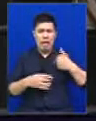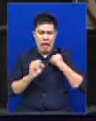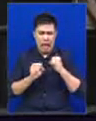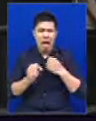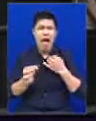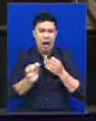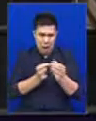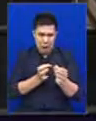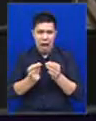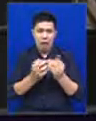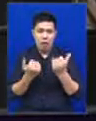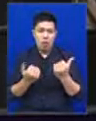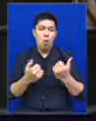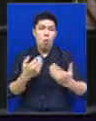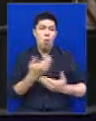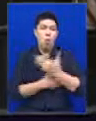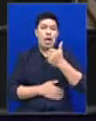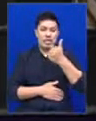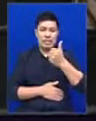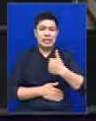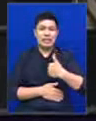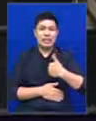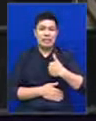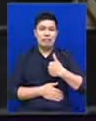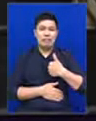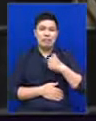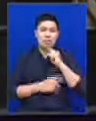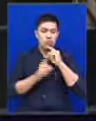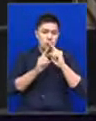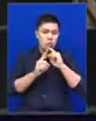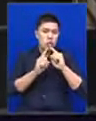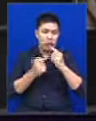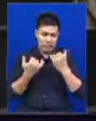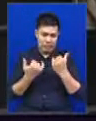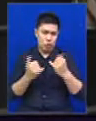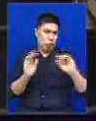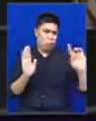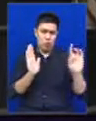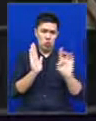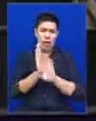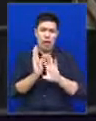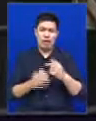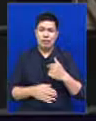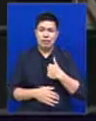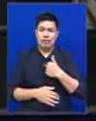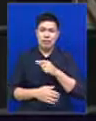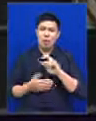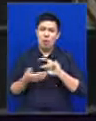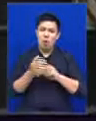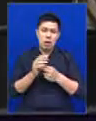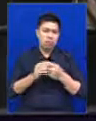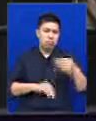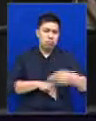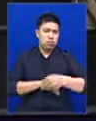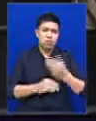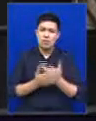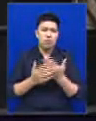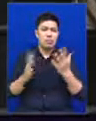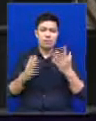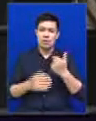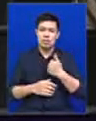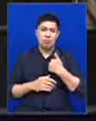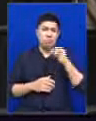ล่านี้ซึ่งวันนี้ก็เป็นโอกาสดีที่จะพูดอีกครั้งหนึ่งเป็นครั้งสุดท้ายในเรื่องนี้ว่ามันไม่มีนะครับและผมก็